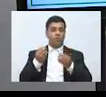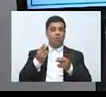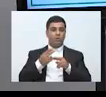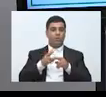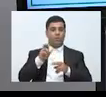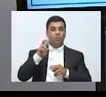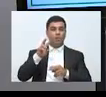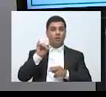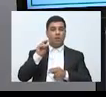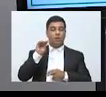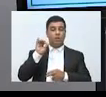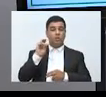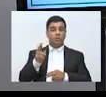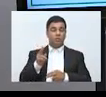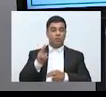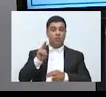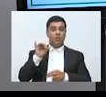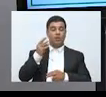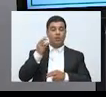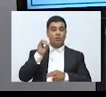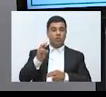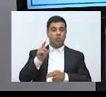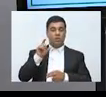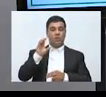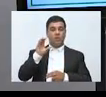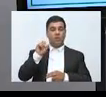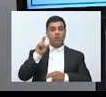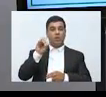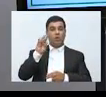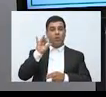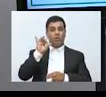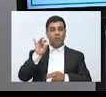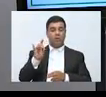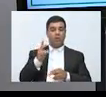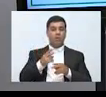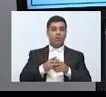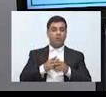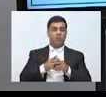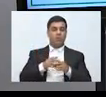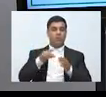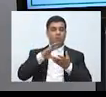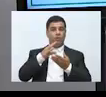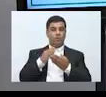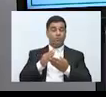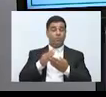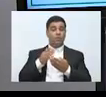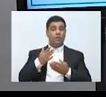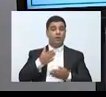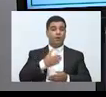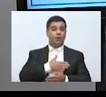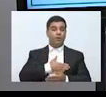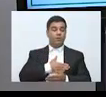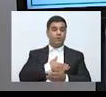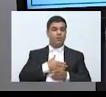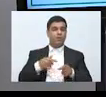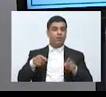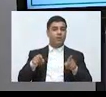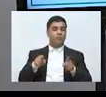belanchak. Dashting, sahrolaring behuda kenglik. Qalbingday